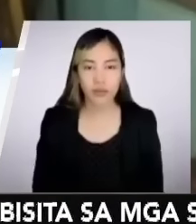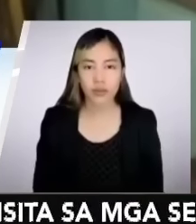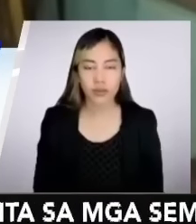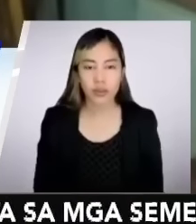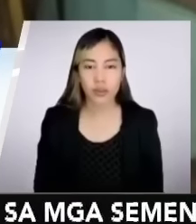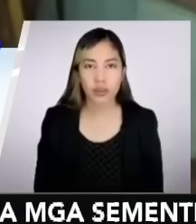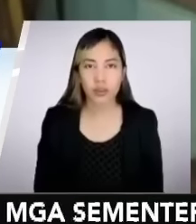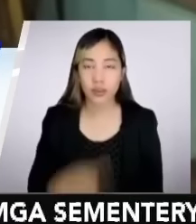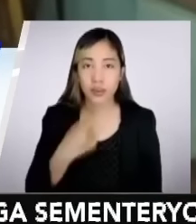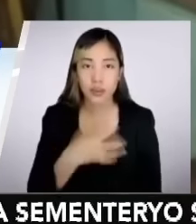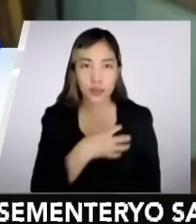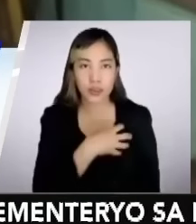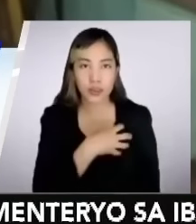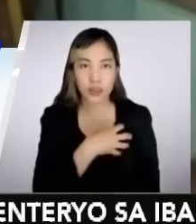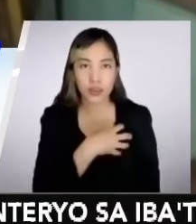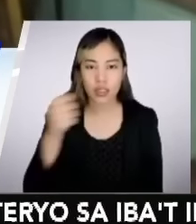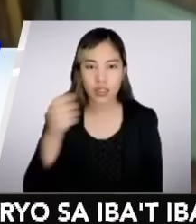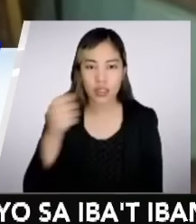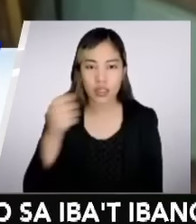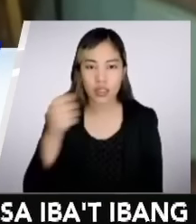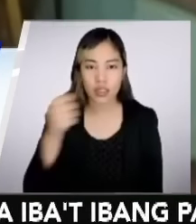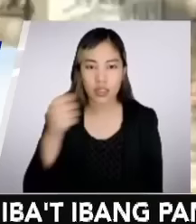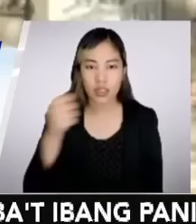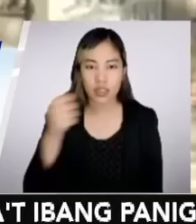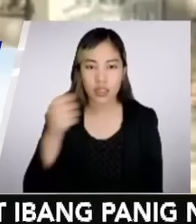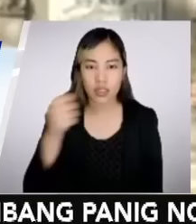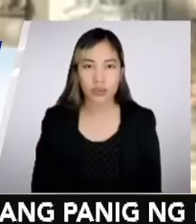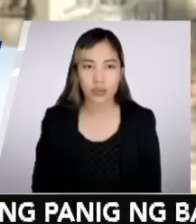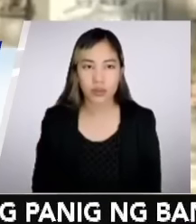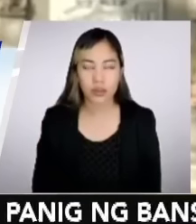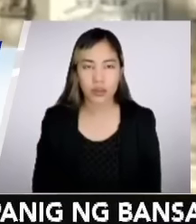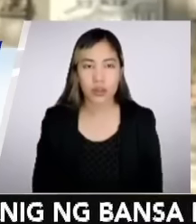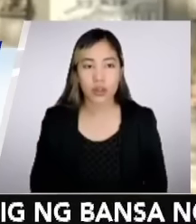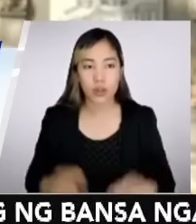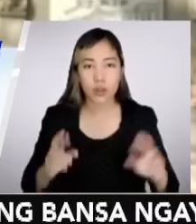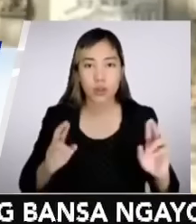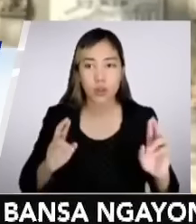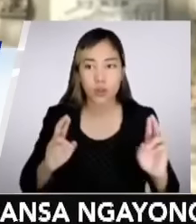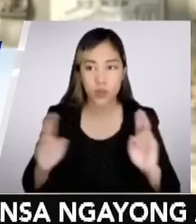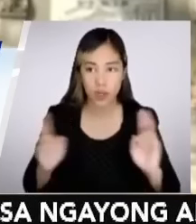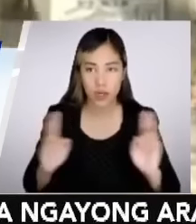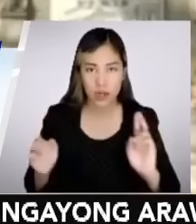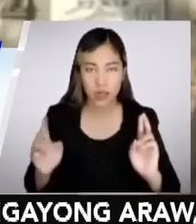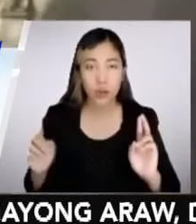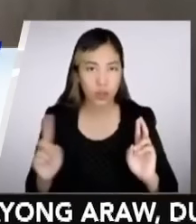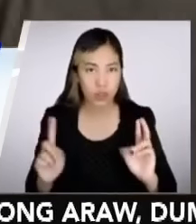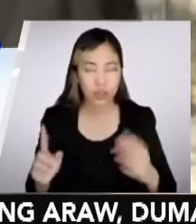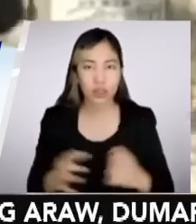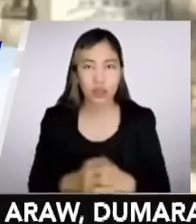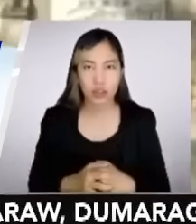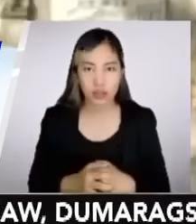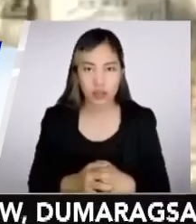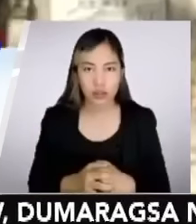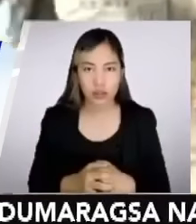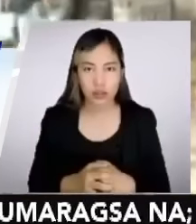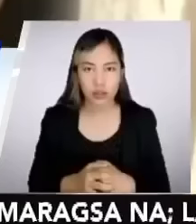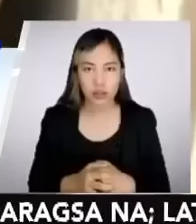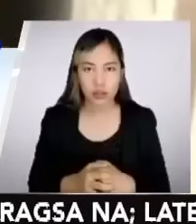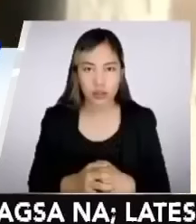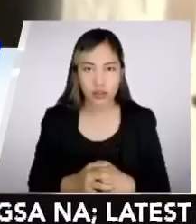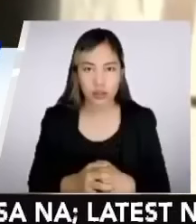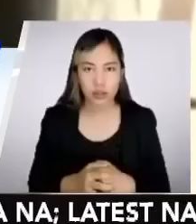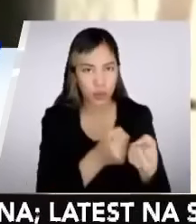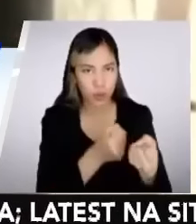ay kasado ang kanilang force augmentation at mga force multipliers para magbantay sa inaasahan niyang dagsa ng mga